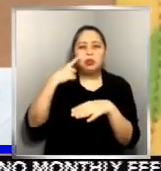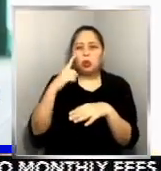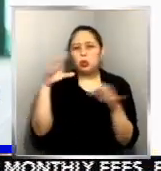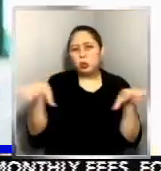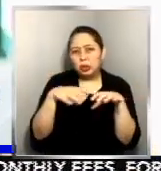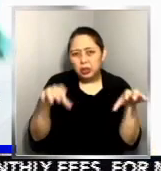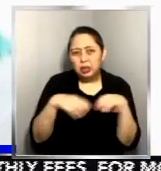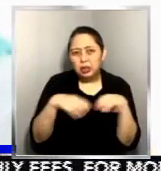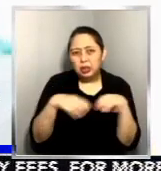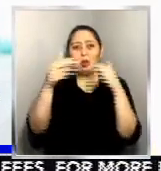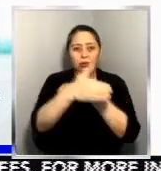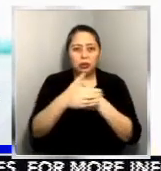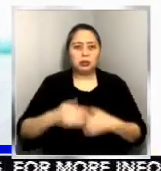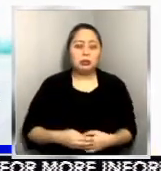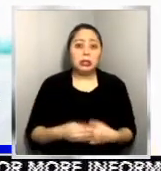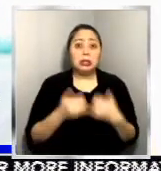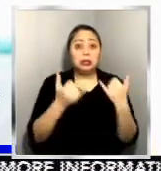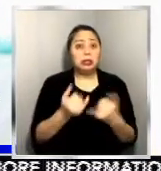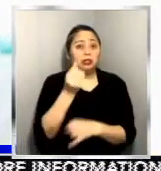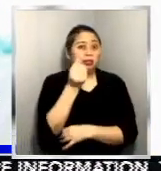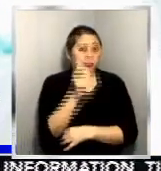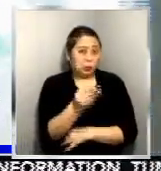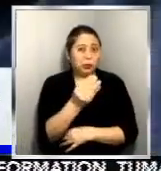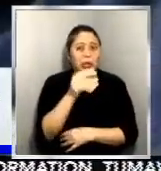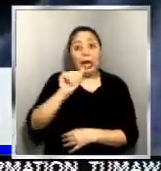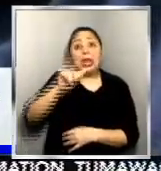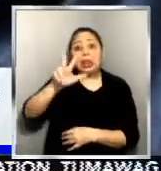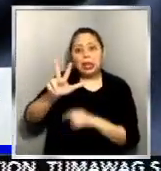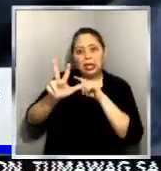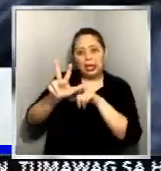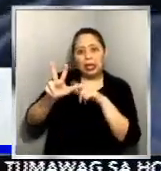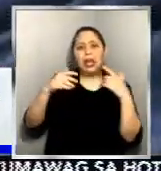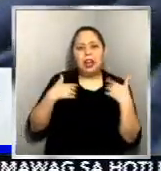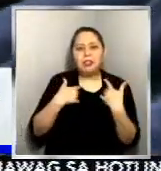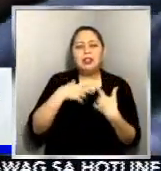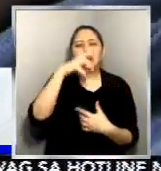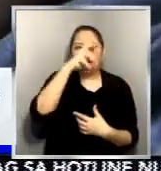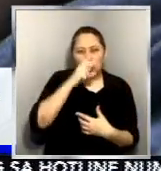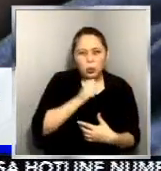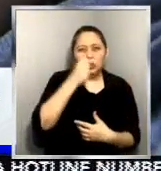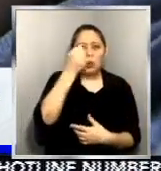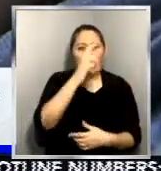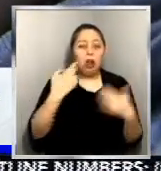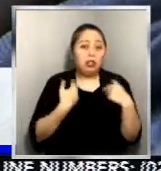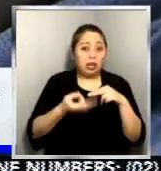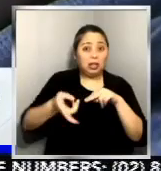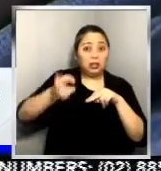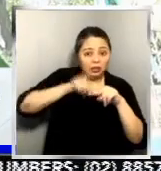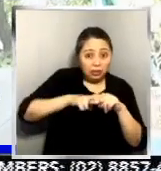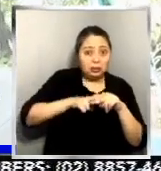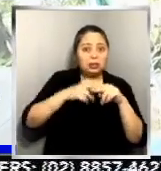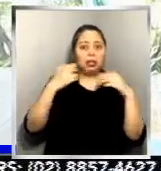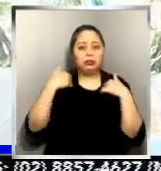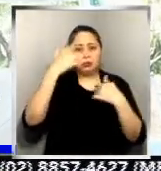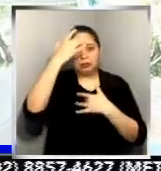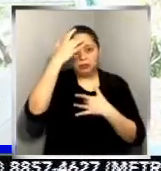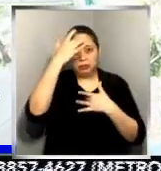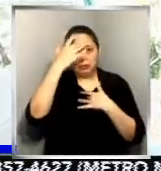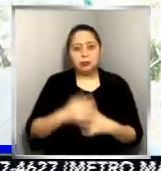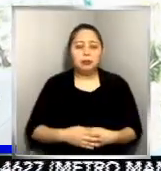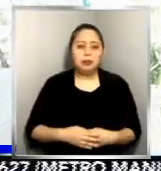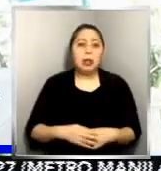comorbidity. Sa ngayon, ayon kay Dr. Solante, dahil sa tindi ng kakulangan sa supply ng bakuna, tama lang na mauna muna ang mga senior citizen